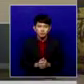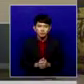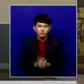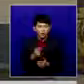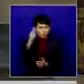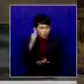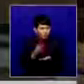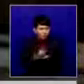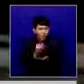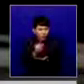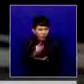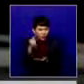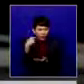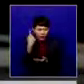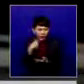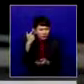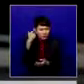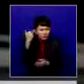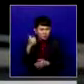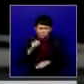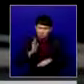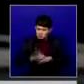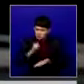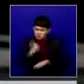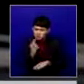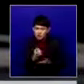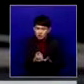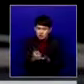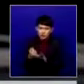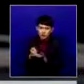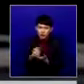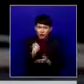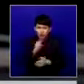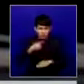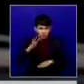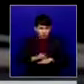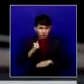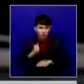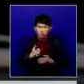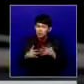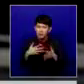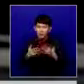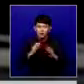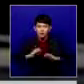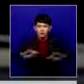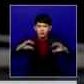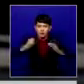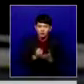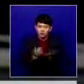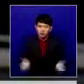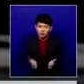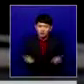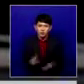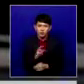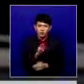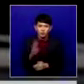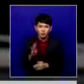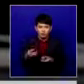ใครมีกึ๋นมีใครเก่งไม่เก่งหากใครเก่งนะไม่มีทุนรัฐจะส่งเสริมอย่างเป็นระบบเลยหุ้นส่วนกับรั